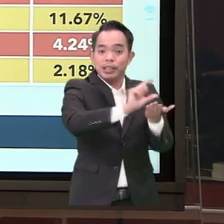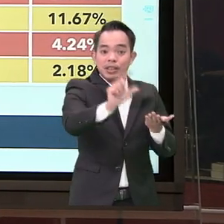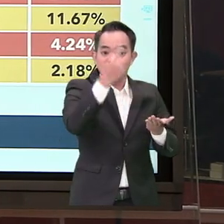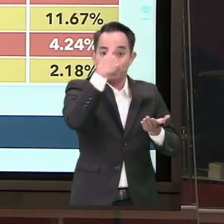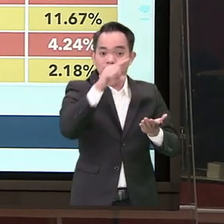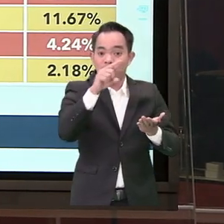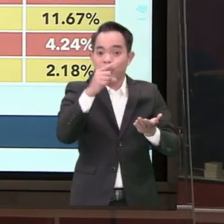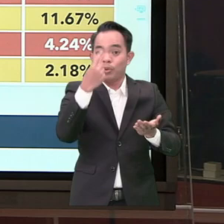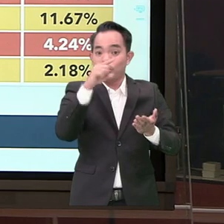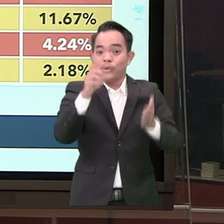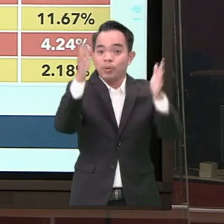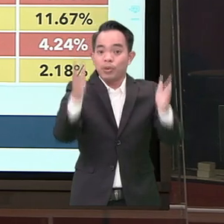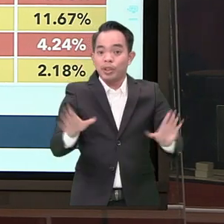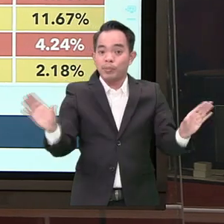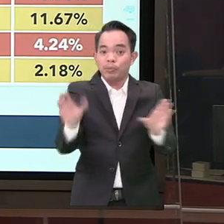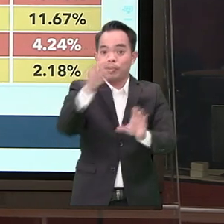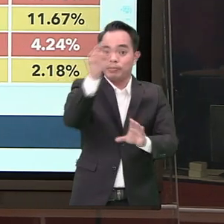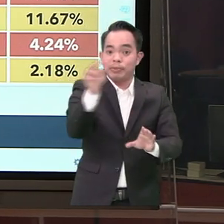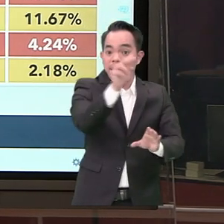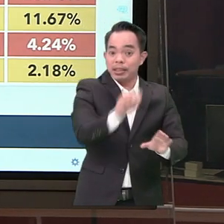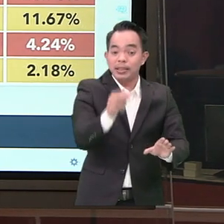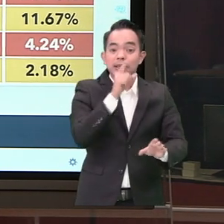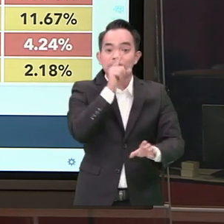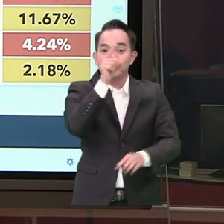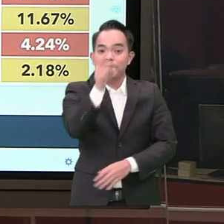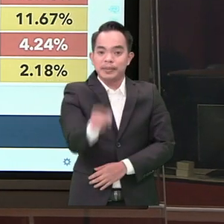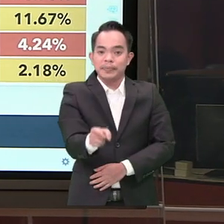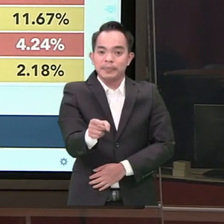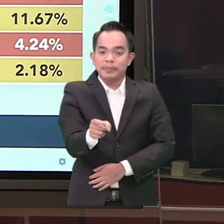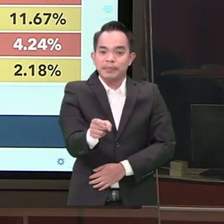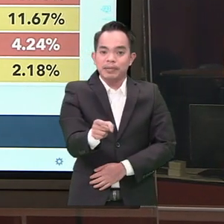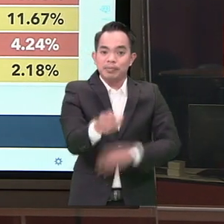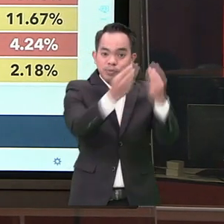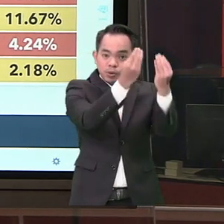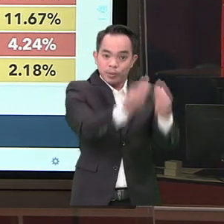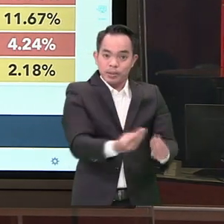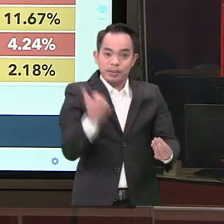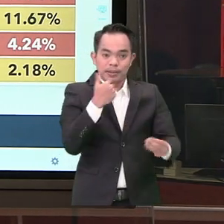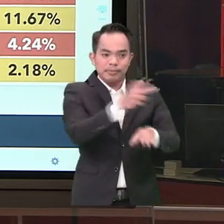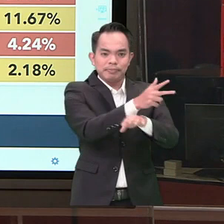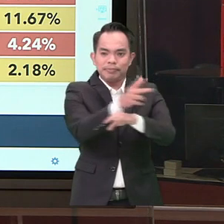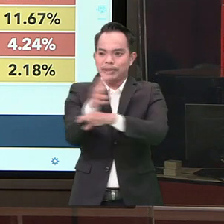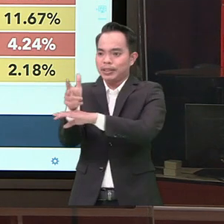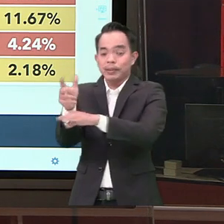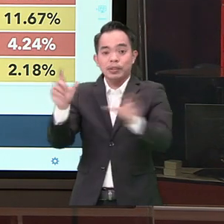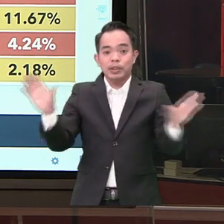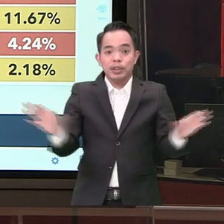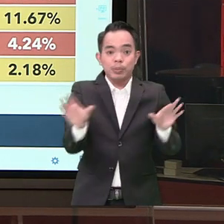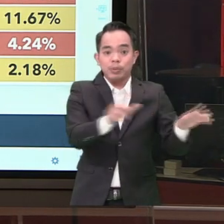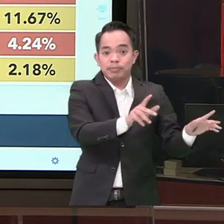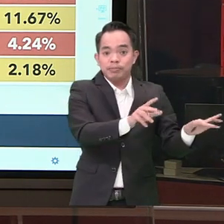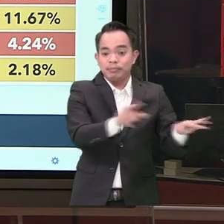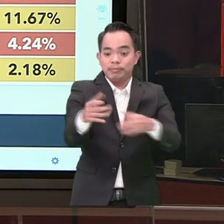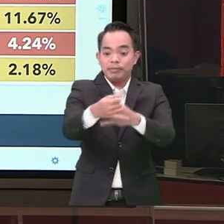bagi mereka yang terlibat dalam ini ini sebenarnya adalah dapatan daripada tinjauan yang dibuat oleh jabatan